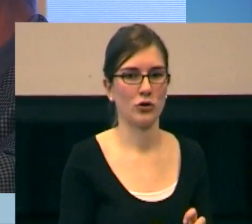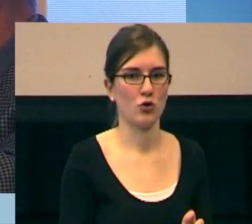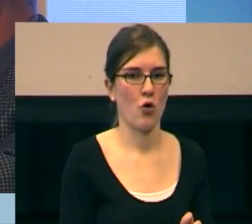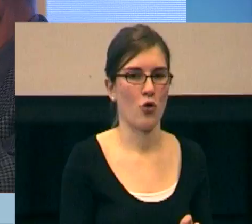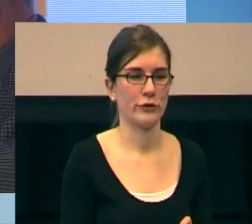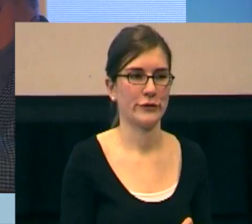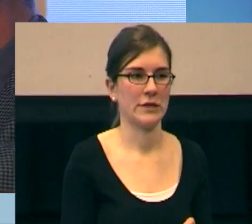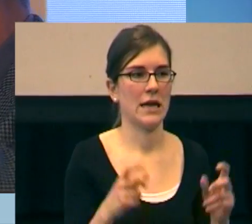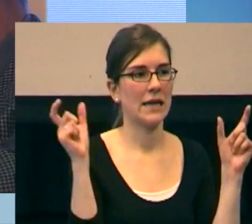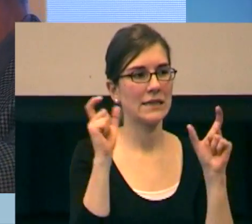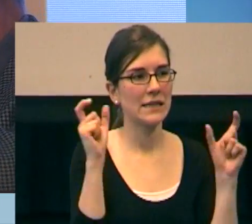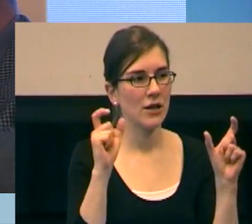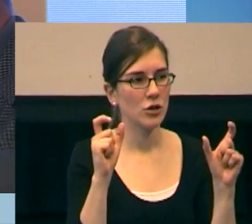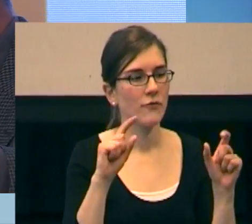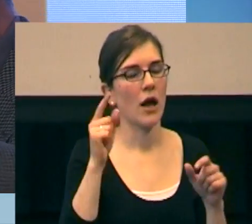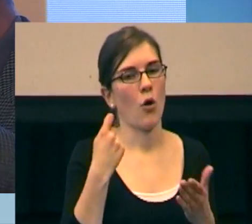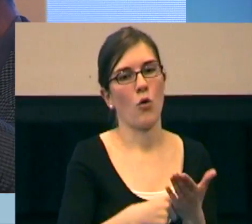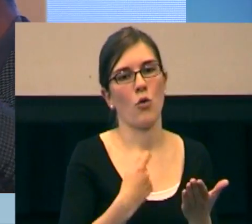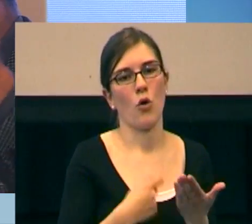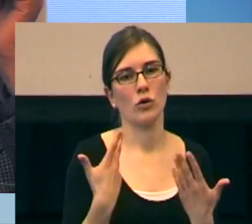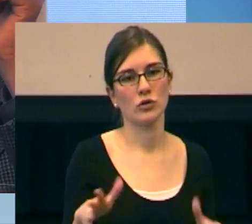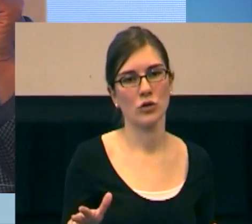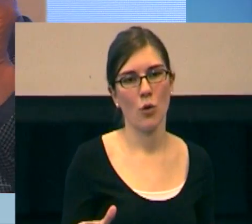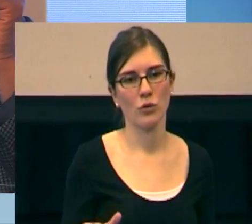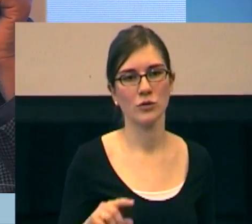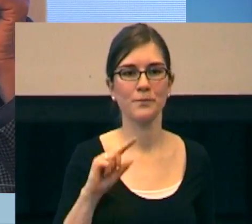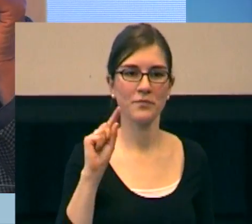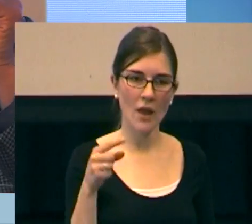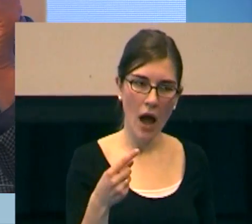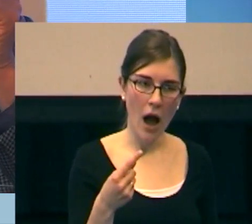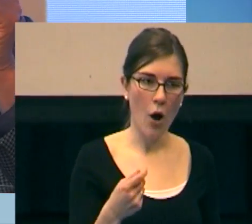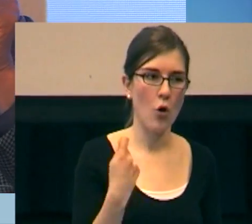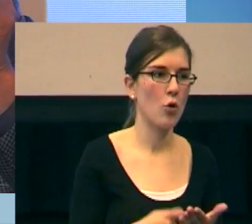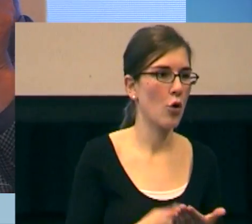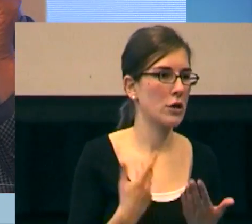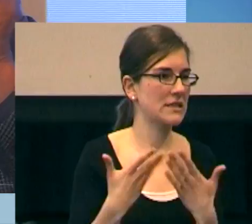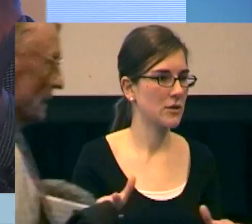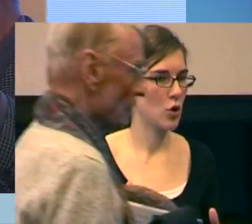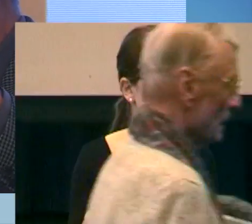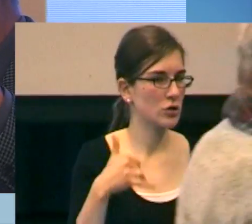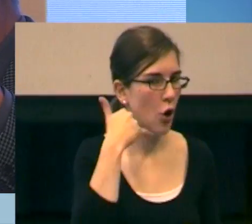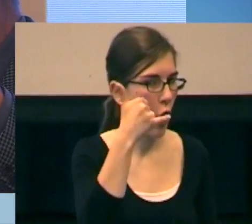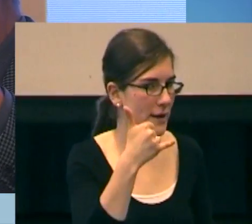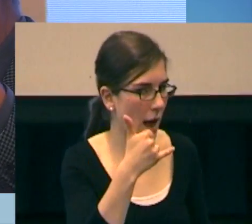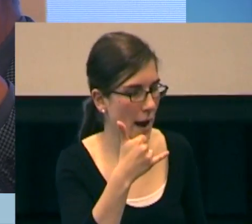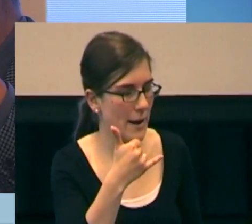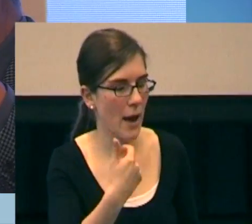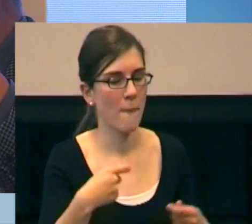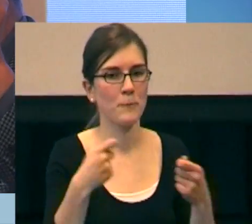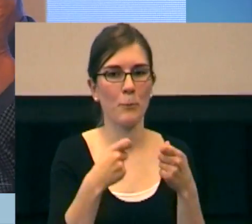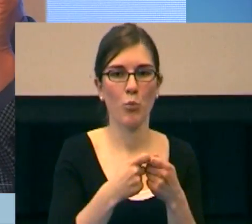ja kostenlos und auch eine kostenlose Hotline vom Bundesverband